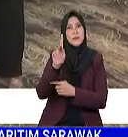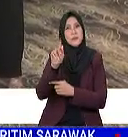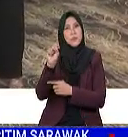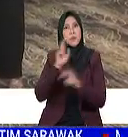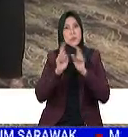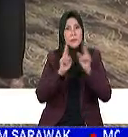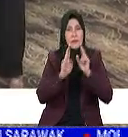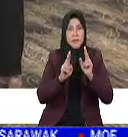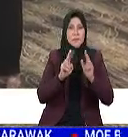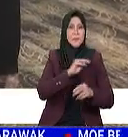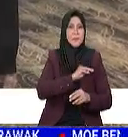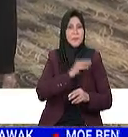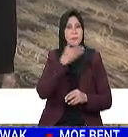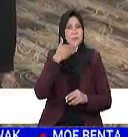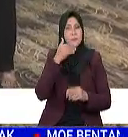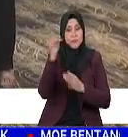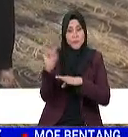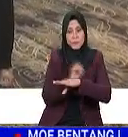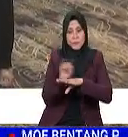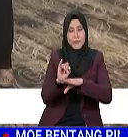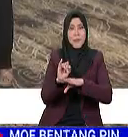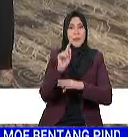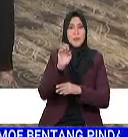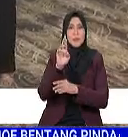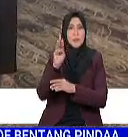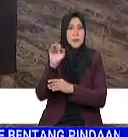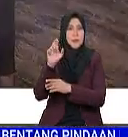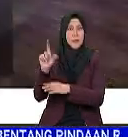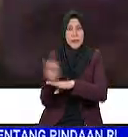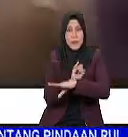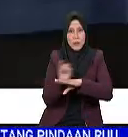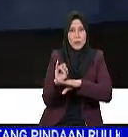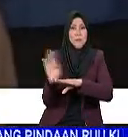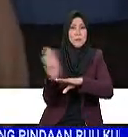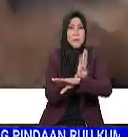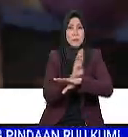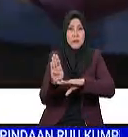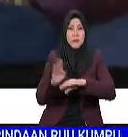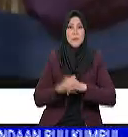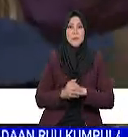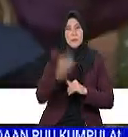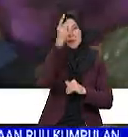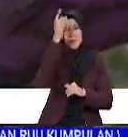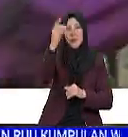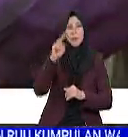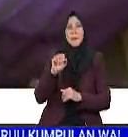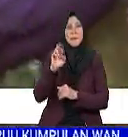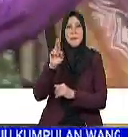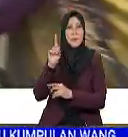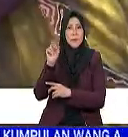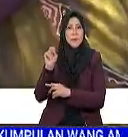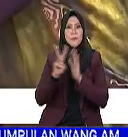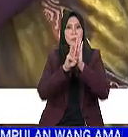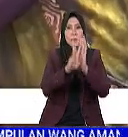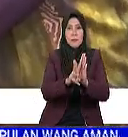dibaca oleh menteri muda perdagangan antarabangsa dan KYT Terminal pendustrian dan pembangunan Usahawan Datuk Muhammad Nazaruddin majais yang